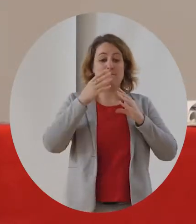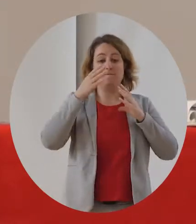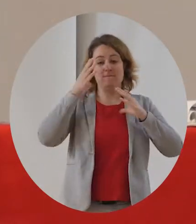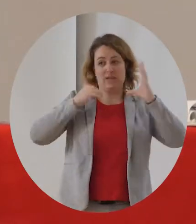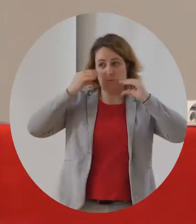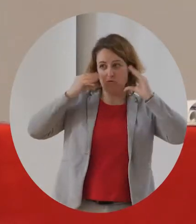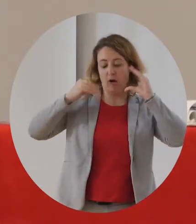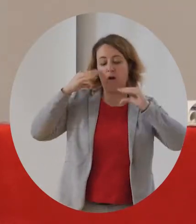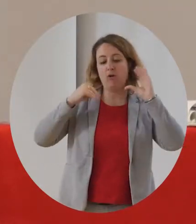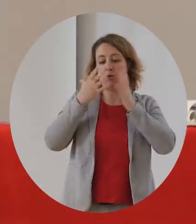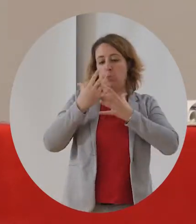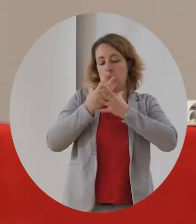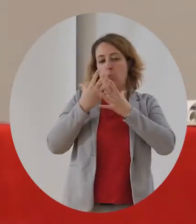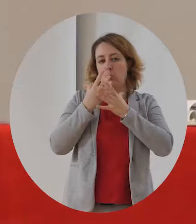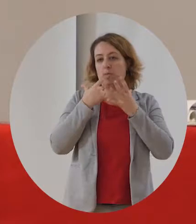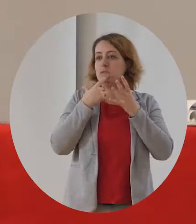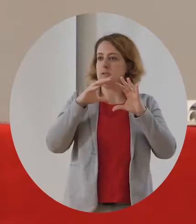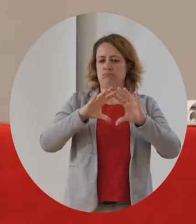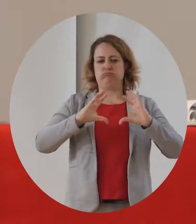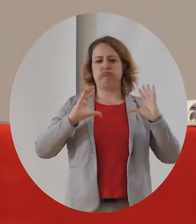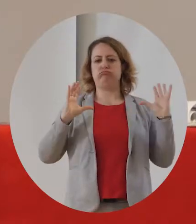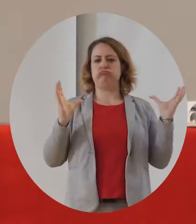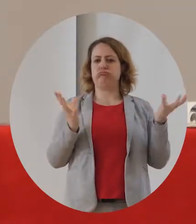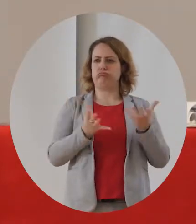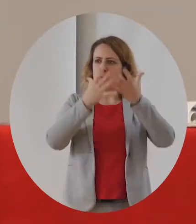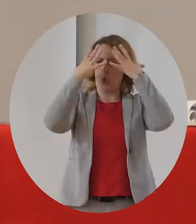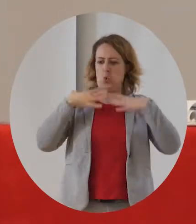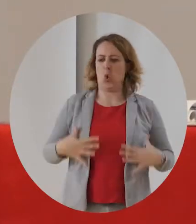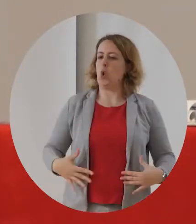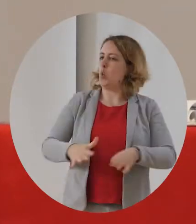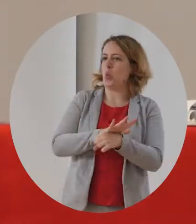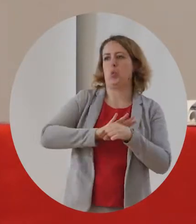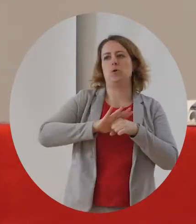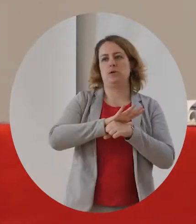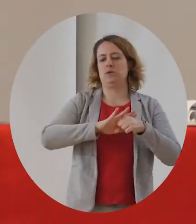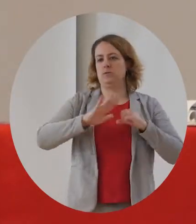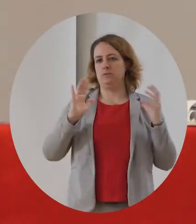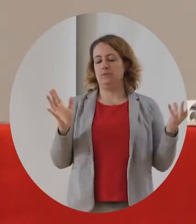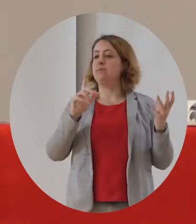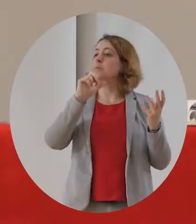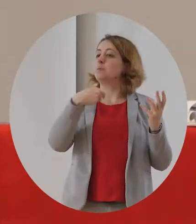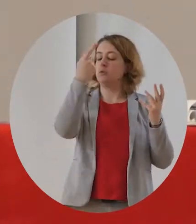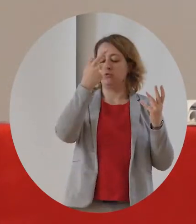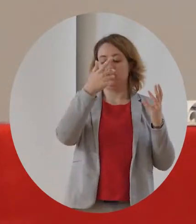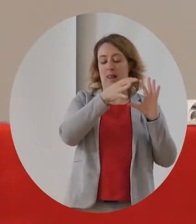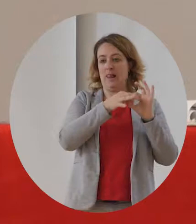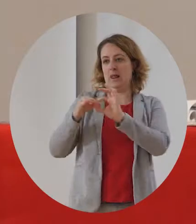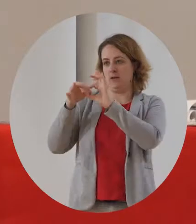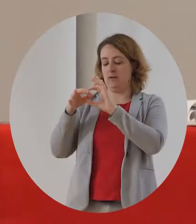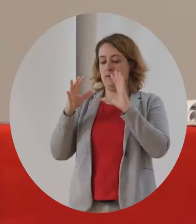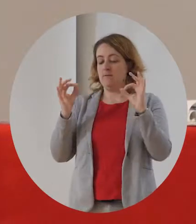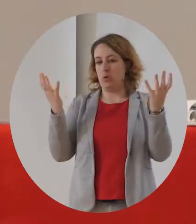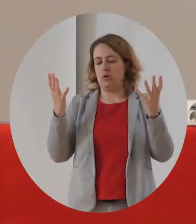évidemment, concernent la globalité de l'organisme. Il existe bien évidemment un lien direct entre